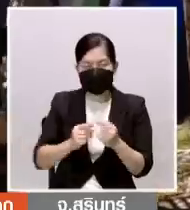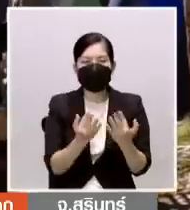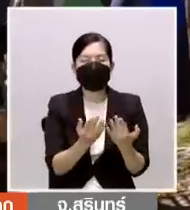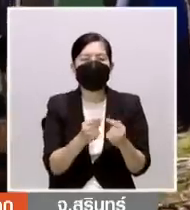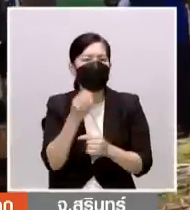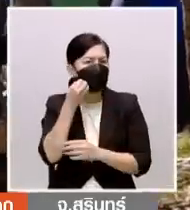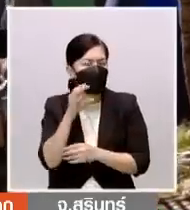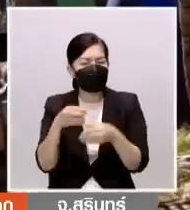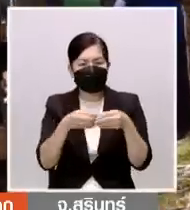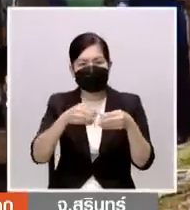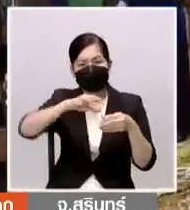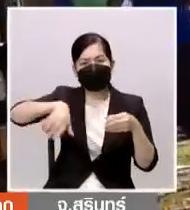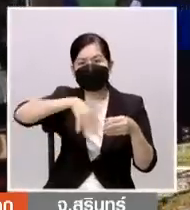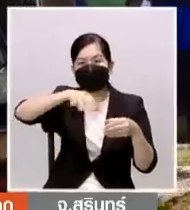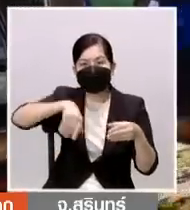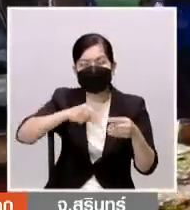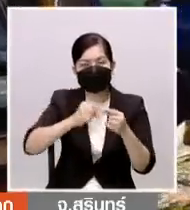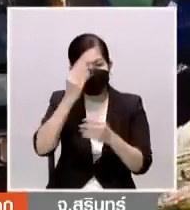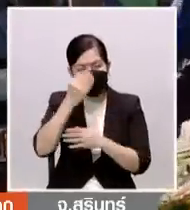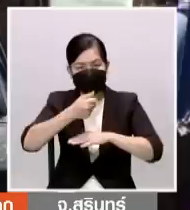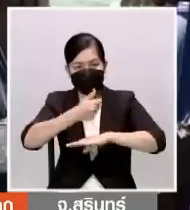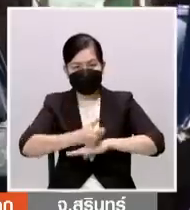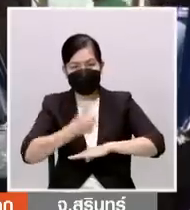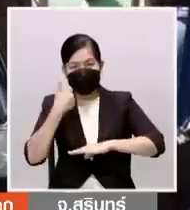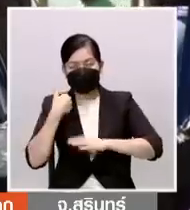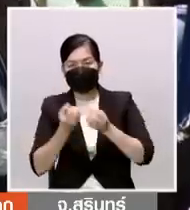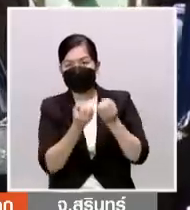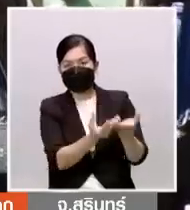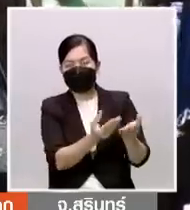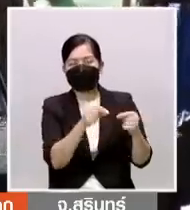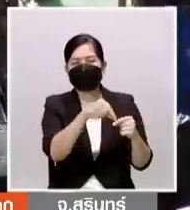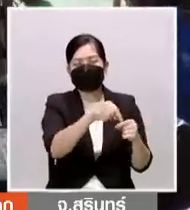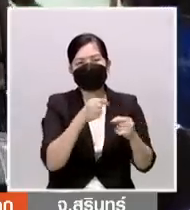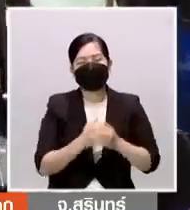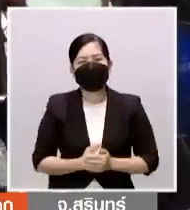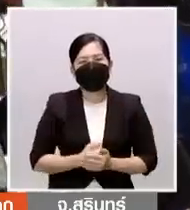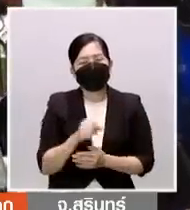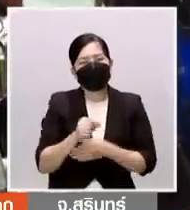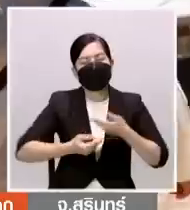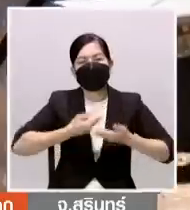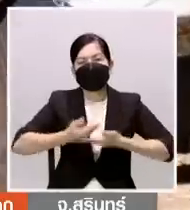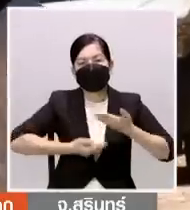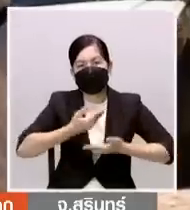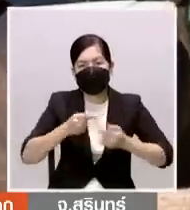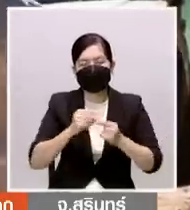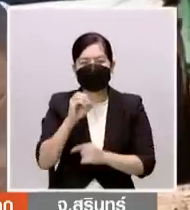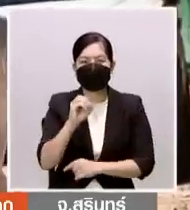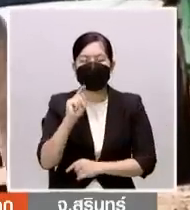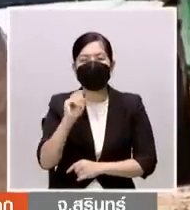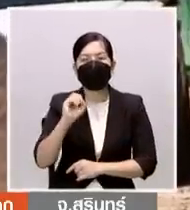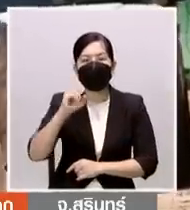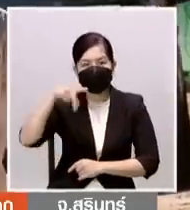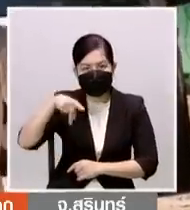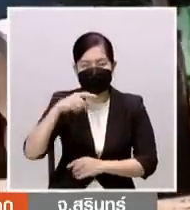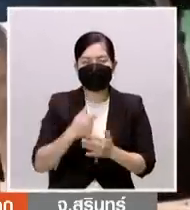ล่านี้ถูกนายจ้างพามาปล่อยทิ้งไว้ตามข้างทางนะครับทั้งที่บริเวณตลาดโอท็อปหน้าที่ทำการอบจ.สุรินท